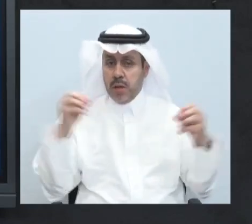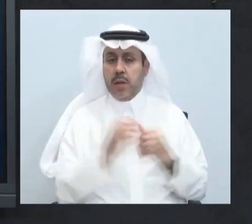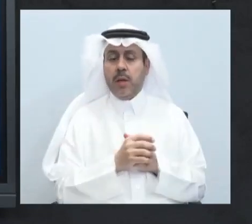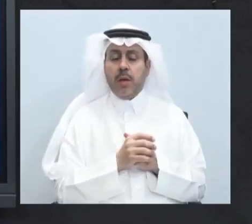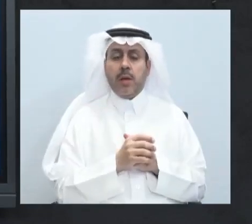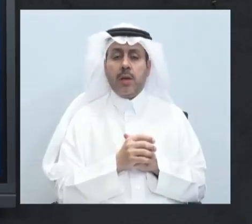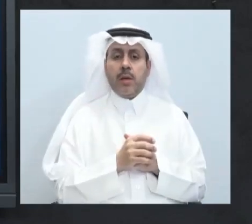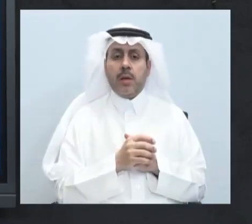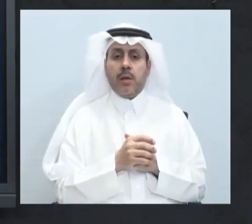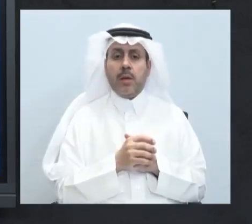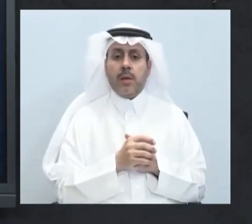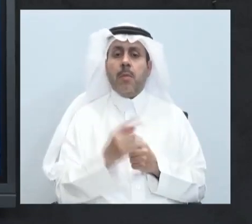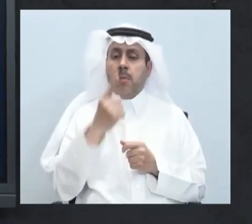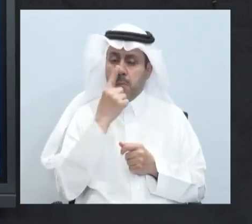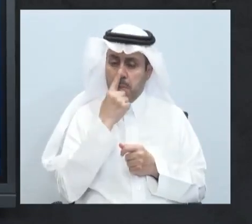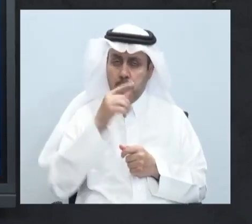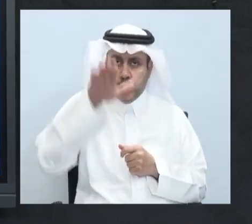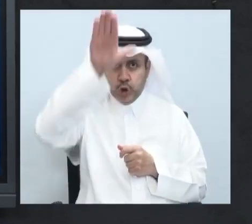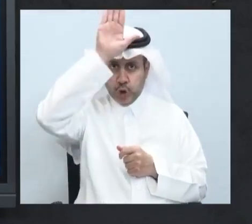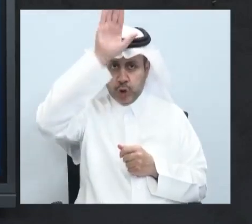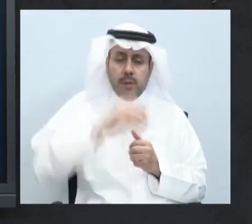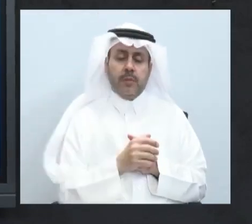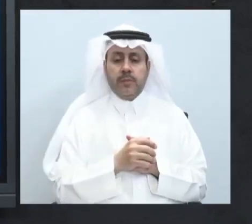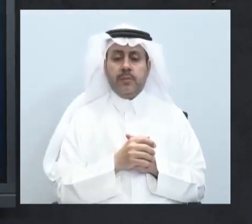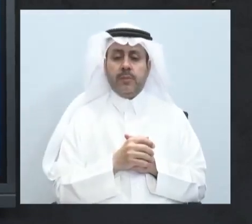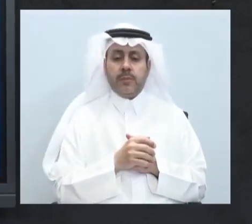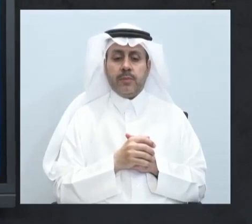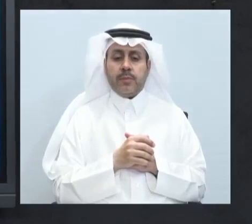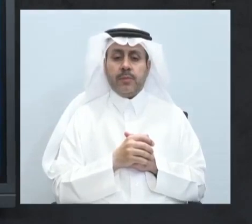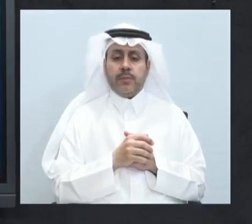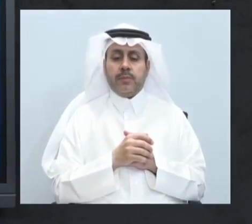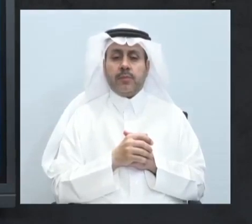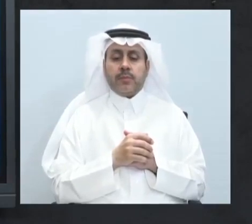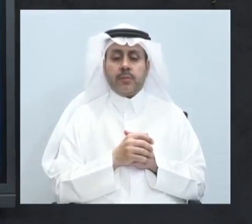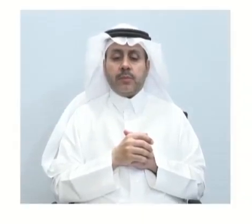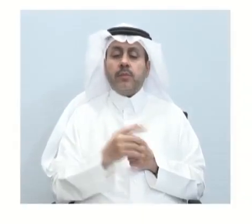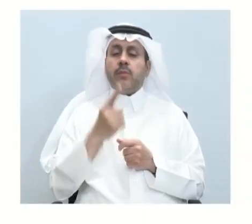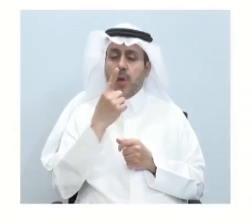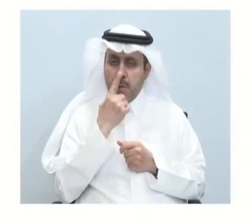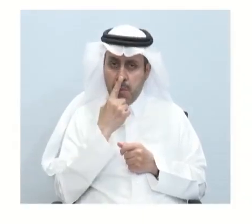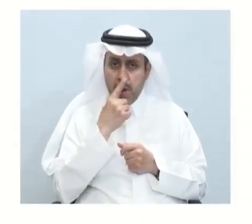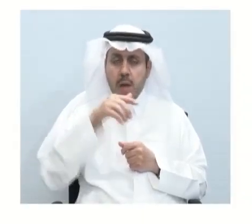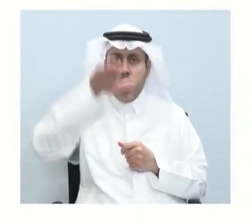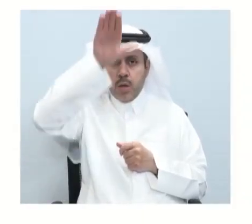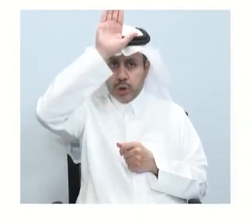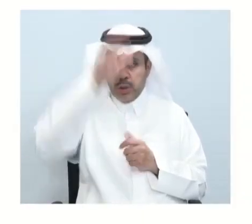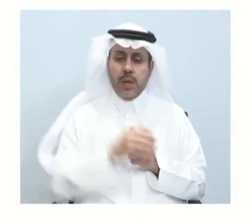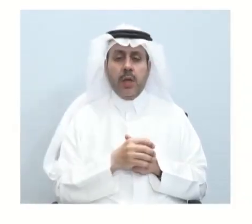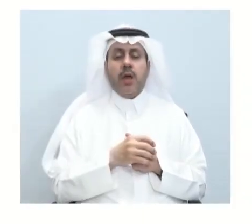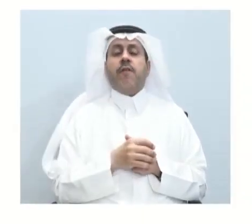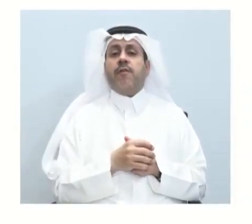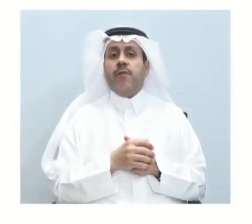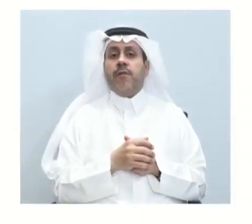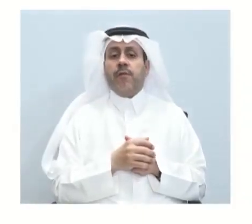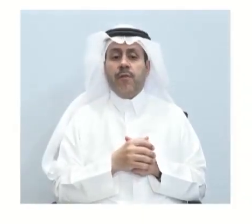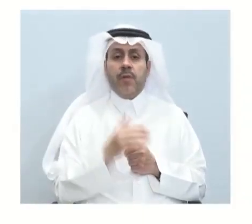الشرعيه ذكرنا اننا من اهداف سناخذ البيعه لغه والبيعه اصطلاحا اما البيعه لغه كما ترون هي بذل